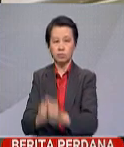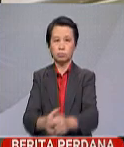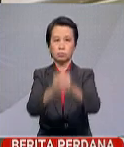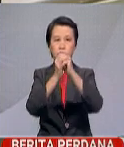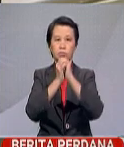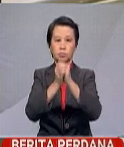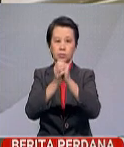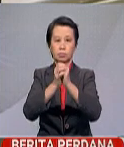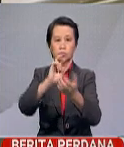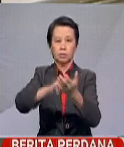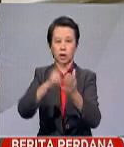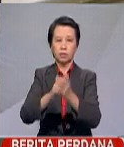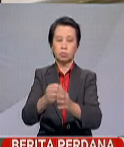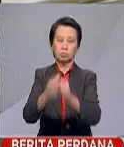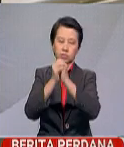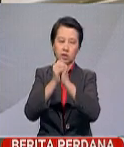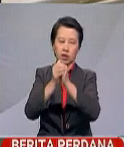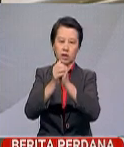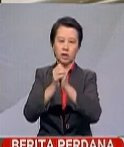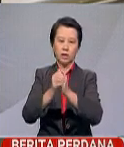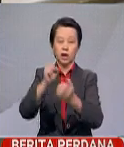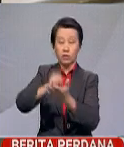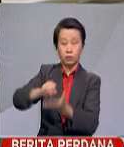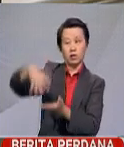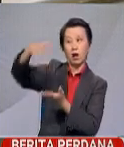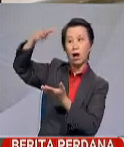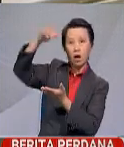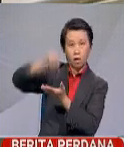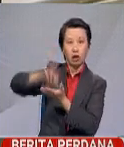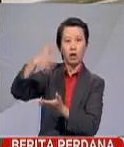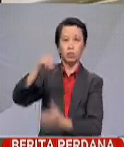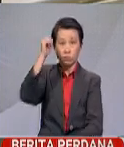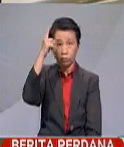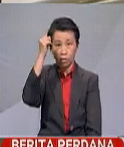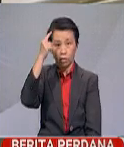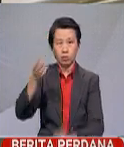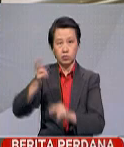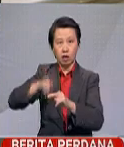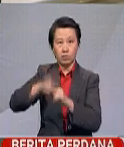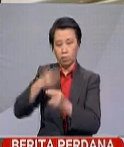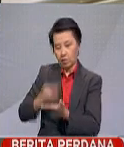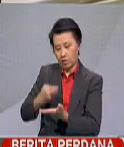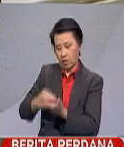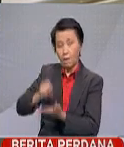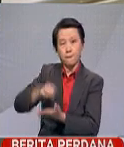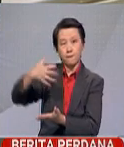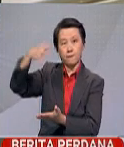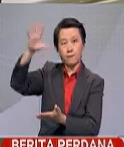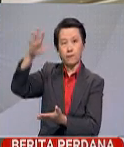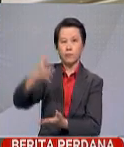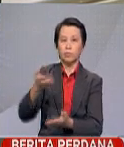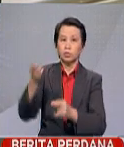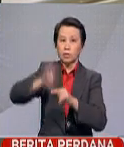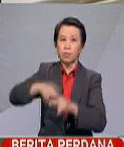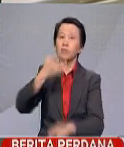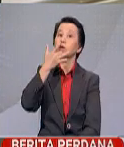Kongsi bermaksud tahniah, manakala facai pula kita boleh fahami dengan bertambah rezeki mahupun bertambah tua.